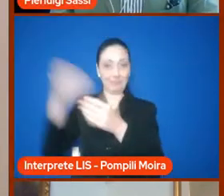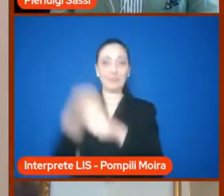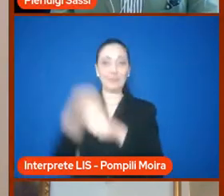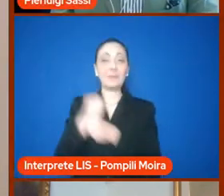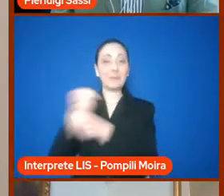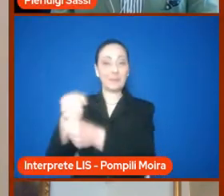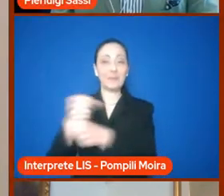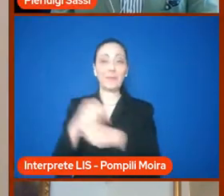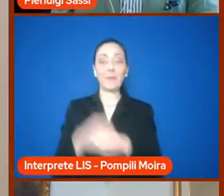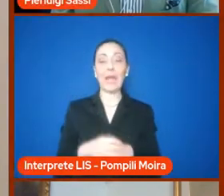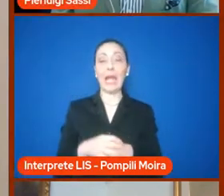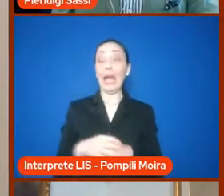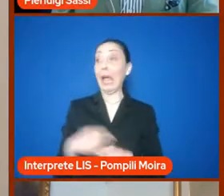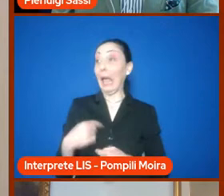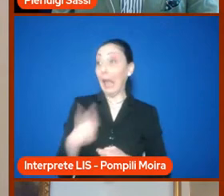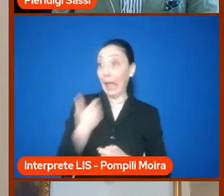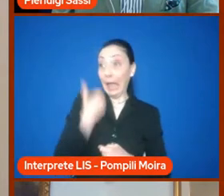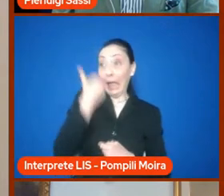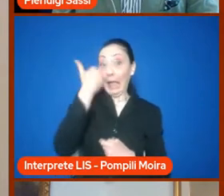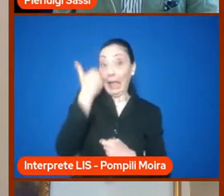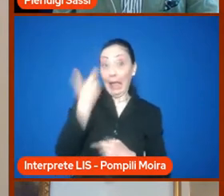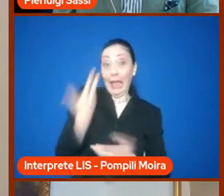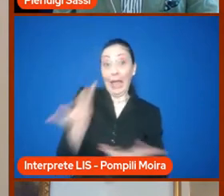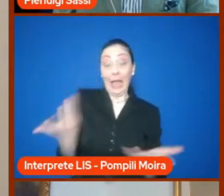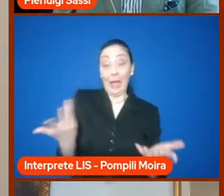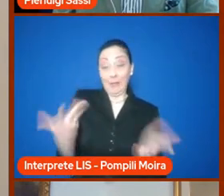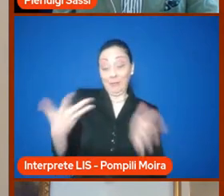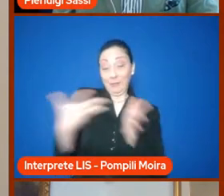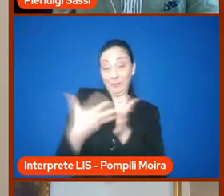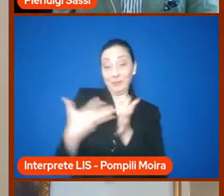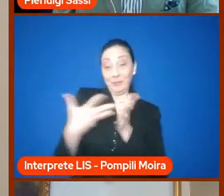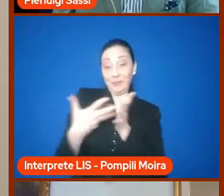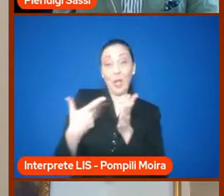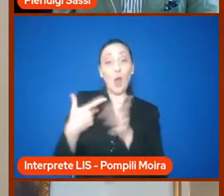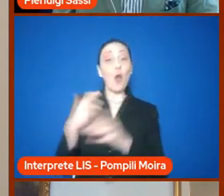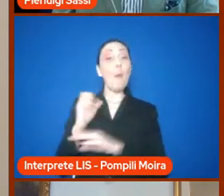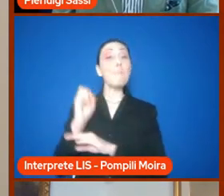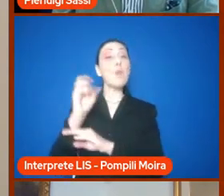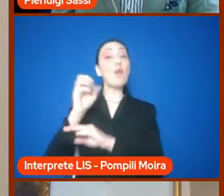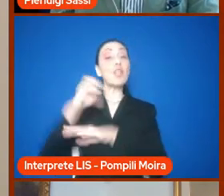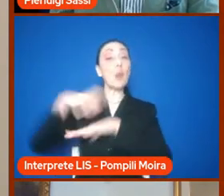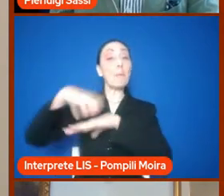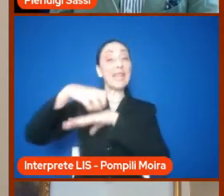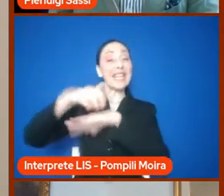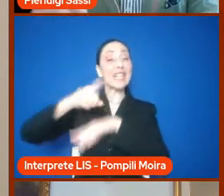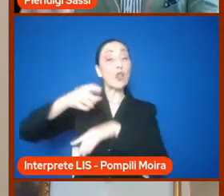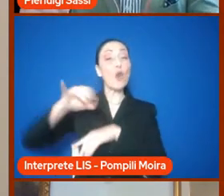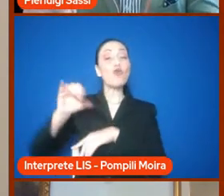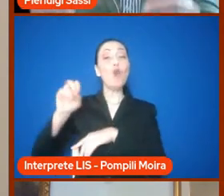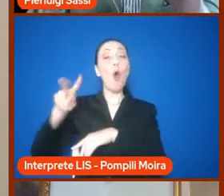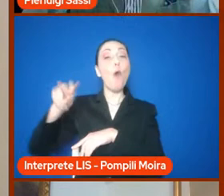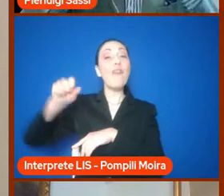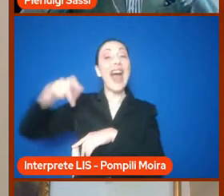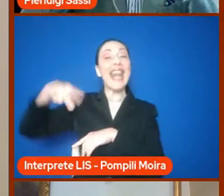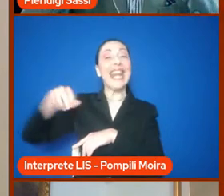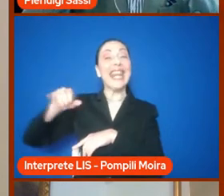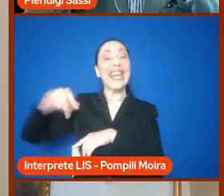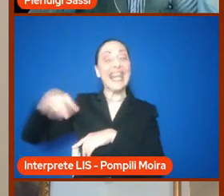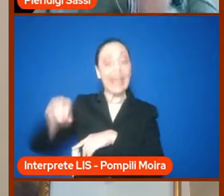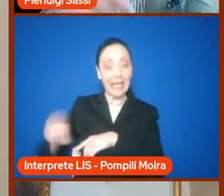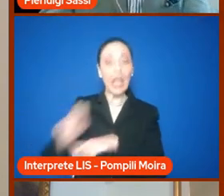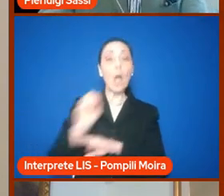Allora, sono un po' intimidito di essere davanti a professore ministro Giovannini, a professore professor Mingarelli, spero di non dire